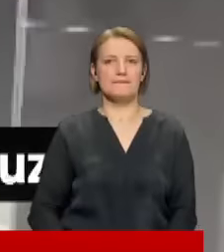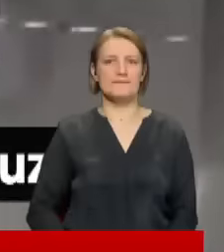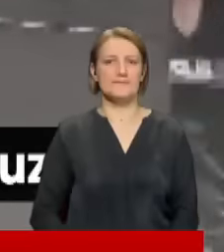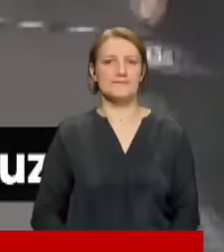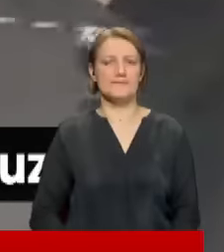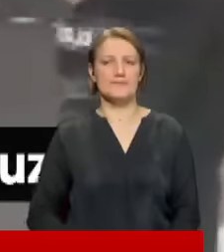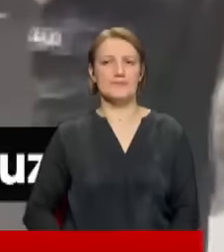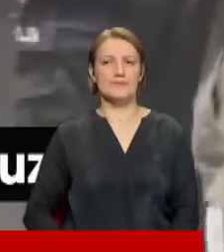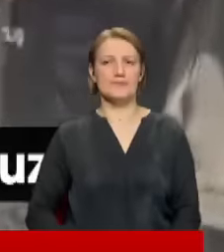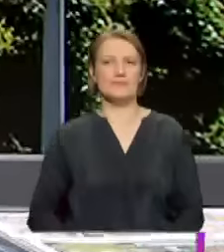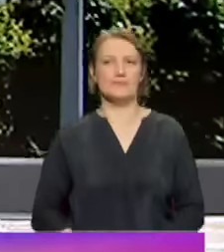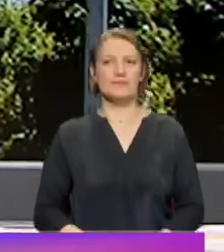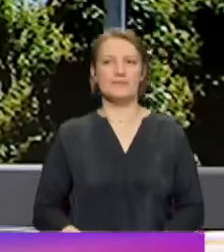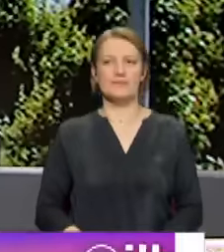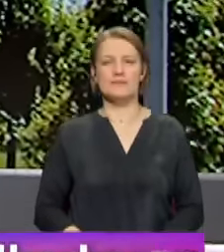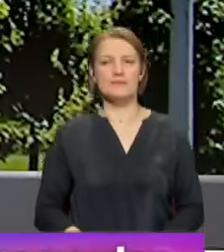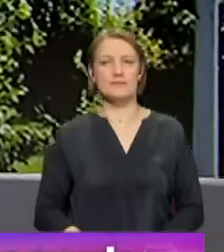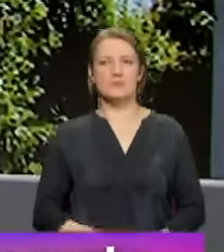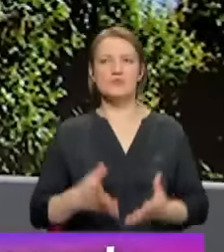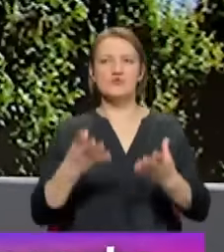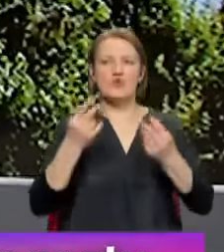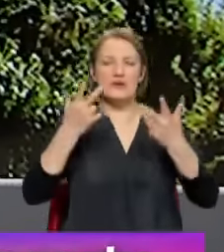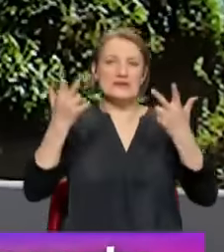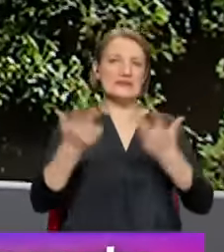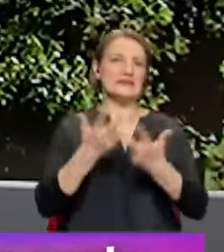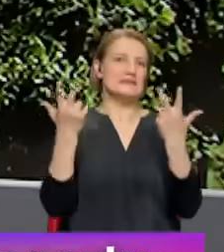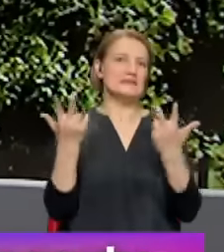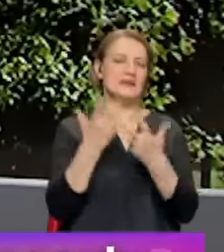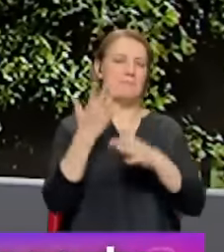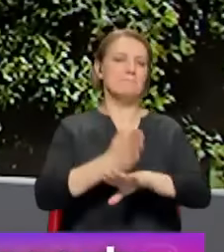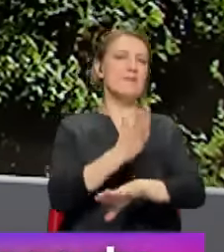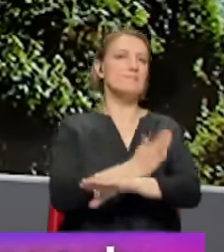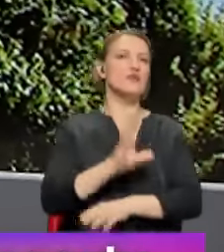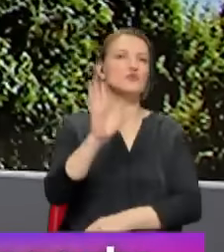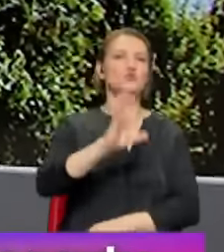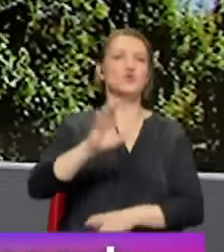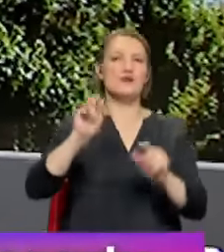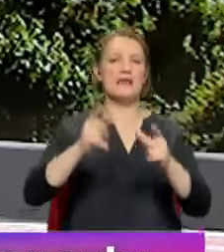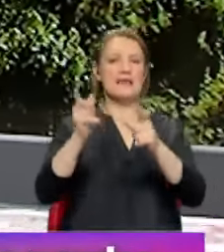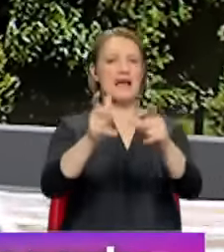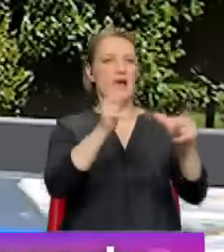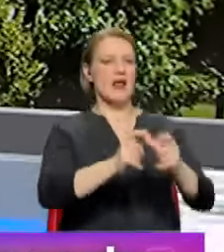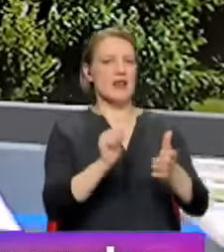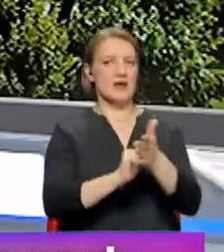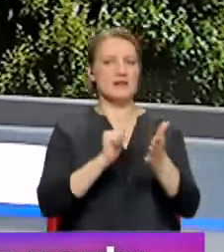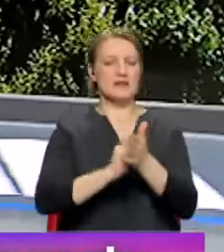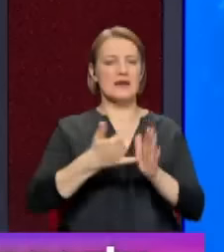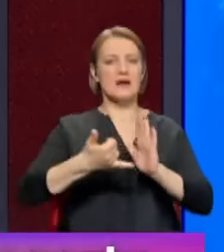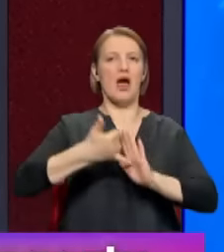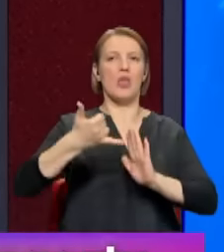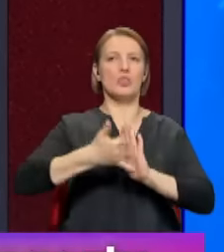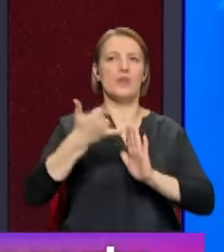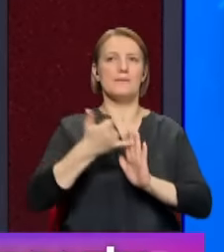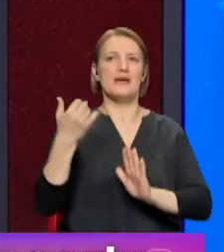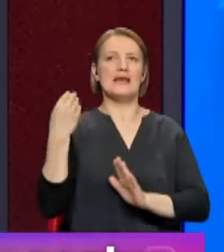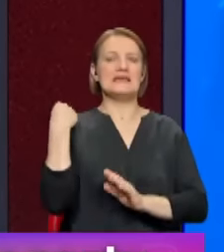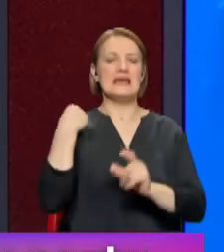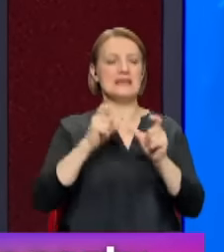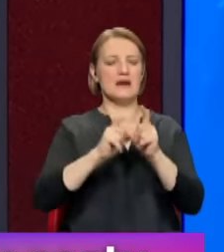neden saldırıyorsunuz? Çok hızlı bir şekilde memleket turu yapacağız yerel gazetelerle. Gaziantep Yeni